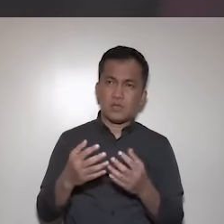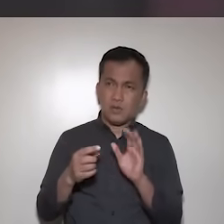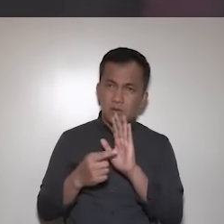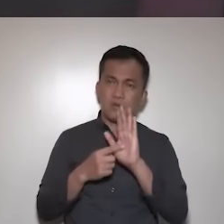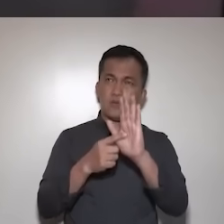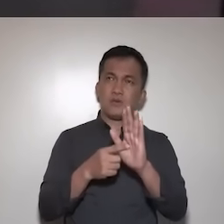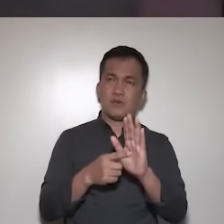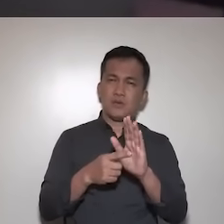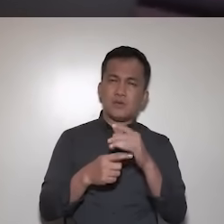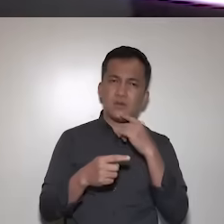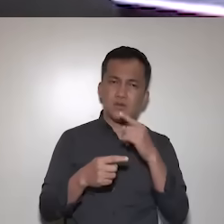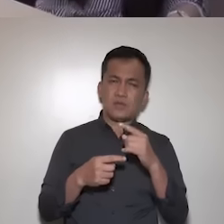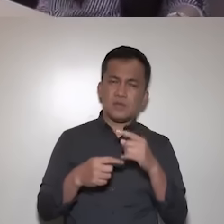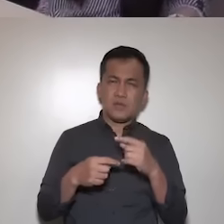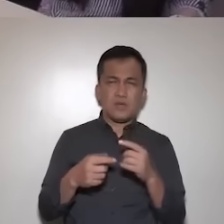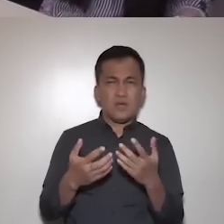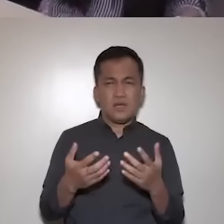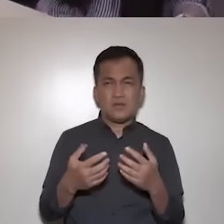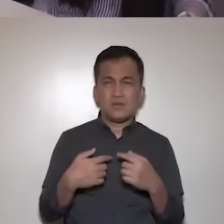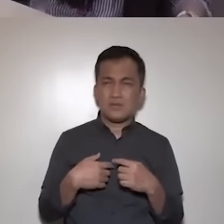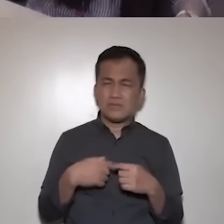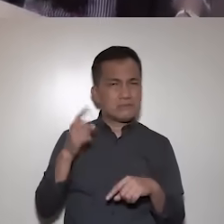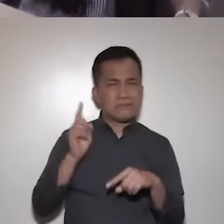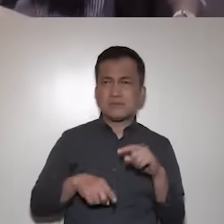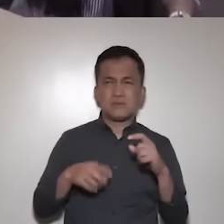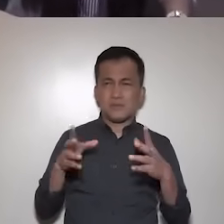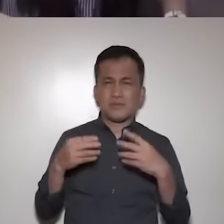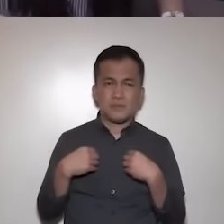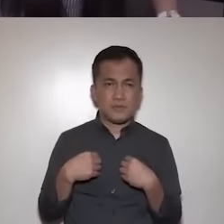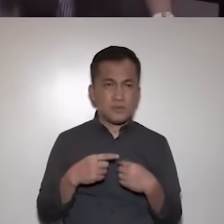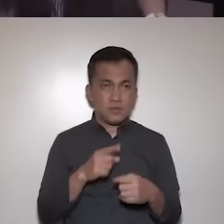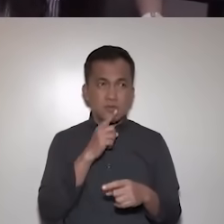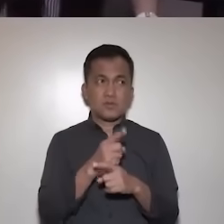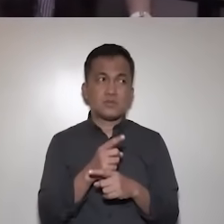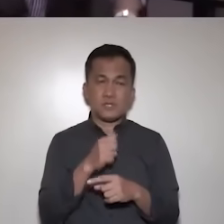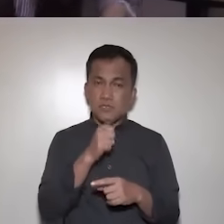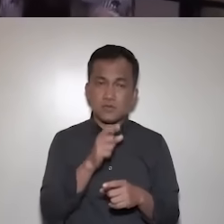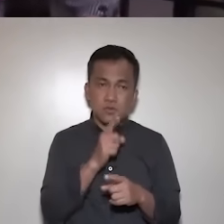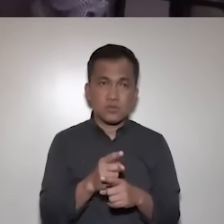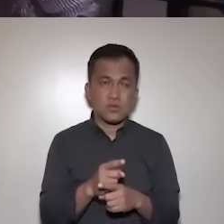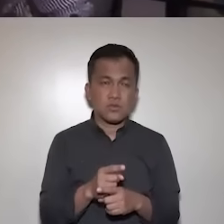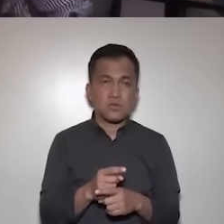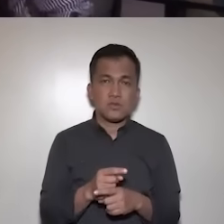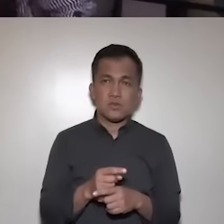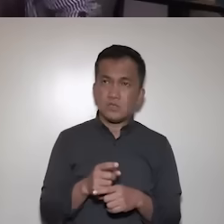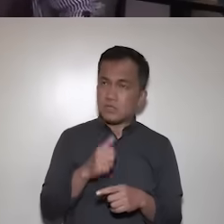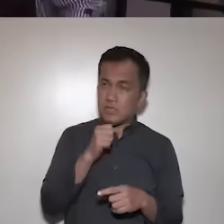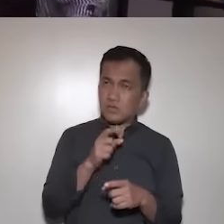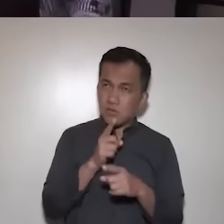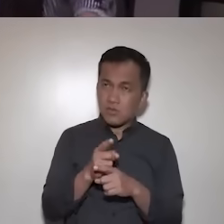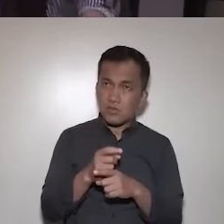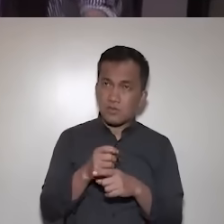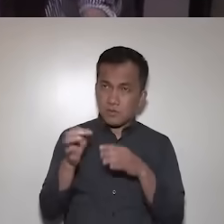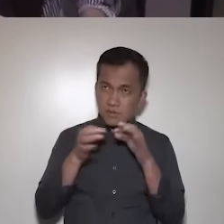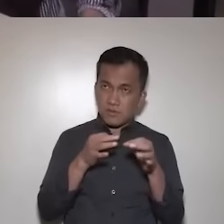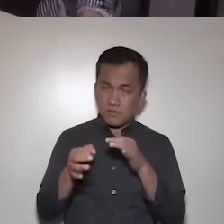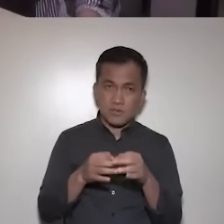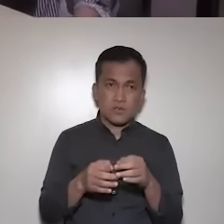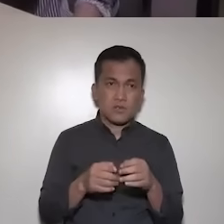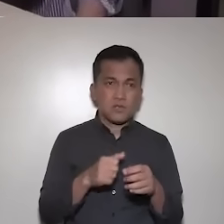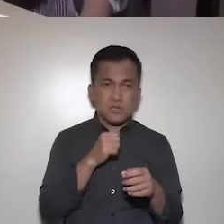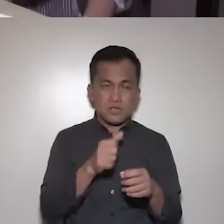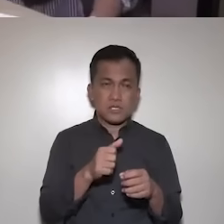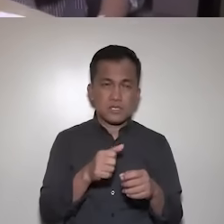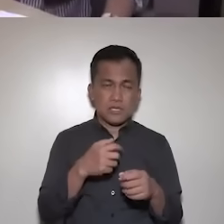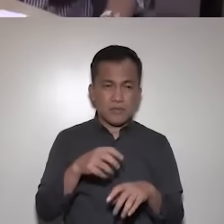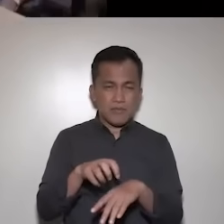niya na Makati na kaya talaga ako. Kaya umuwi daw. Yun ang di ko matanggap. Eh, di ba totoo yan? Hindi ba totoo, di ba? Pinaliwanag ko na sa iyan. Kung talagang hindi